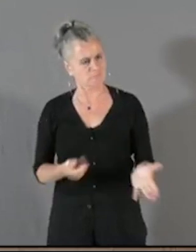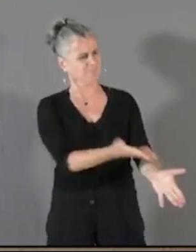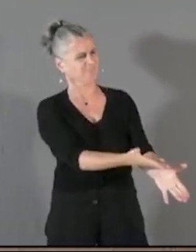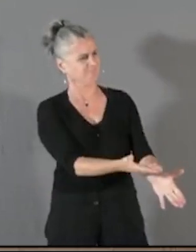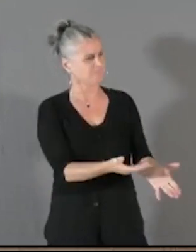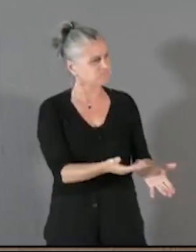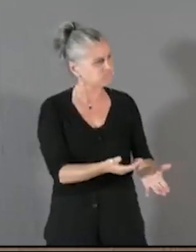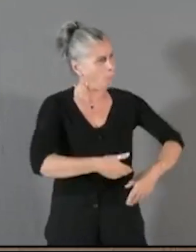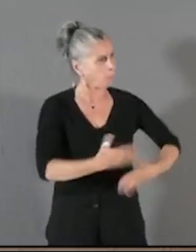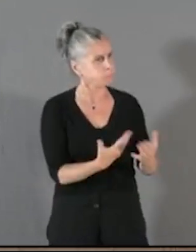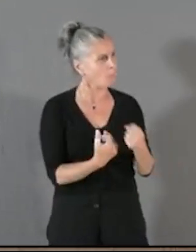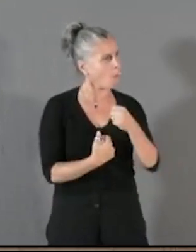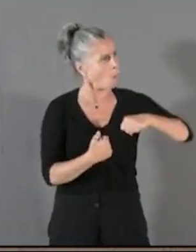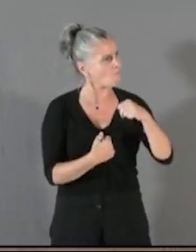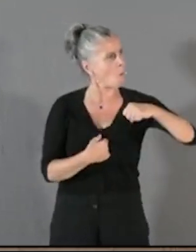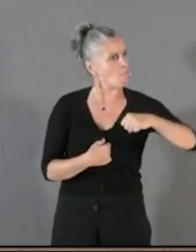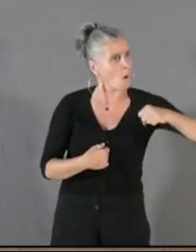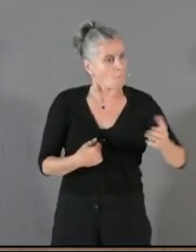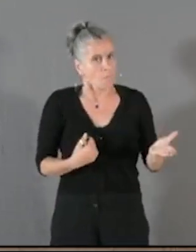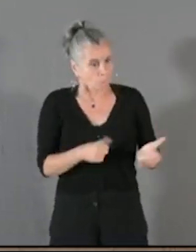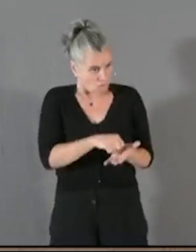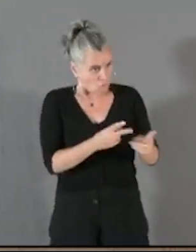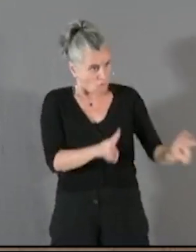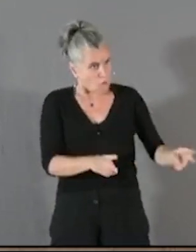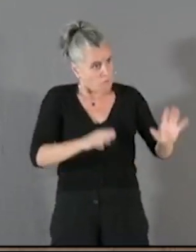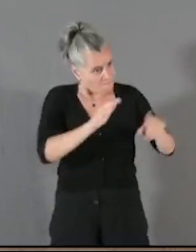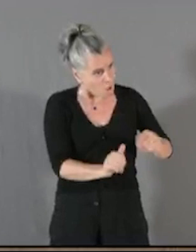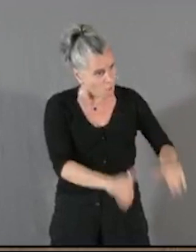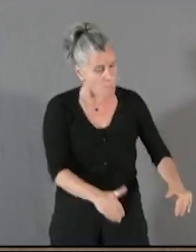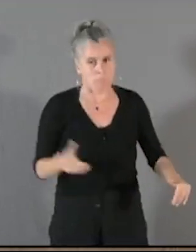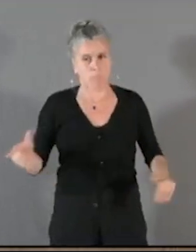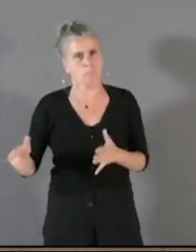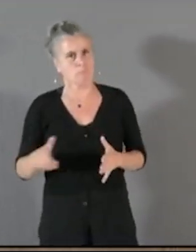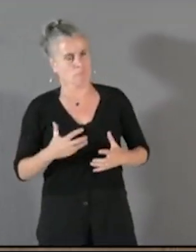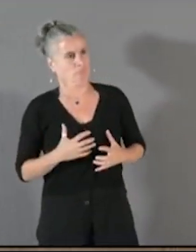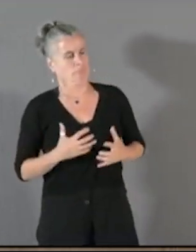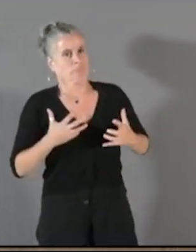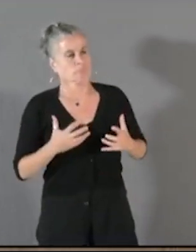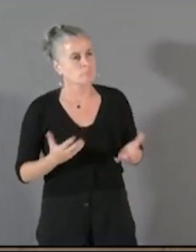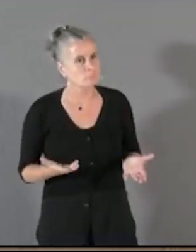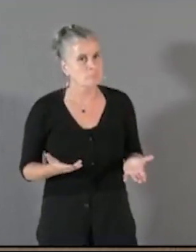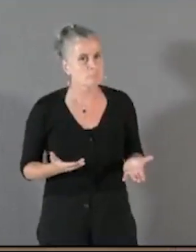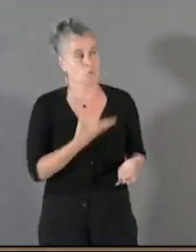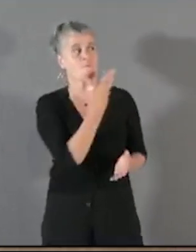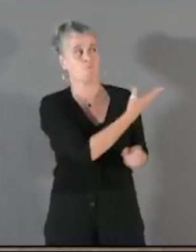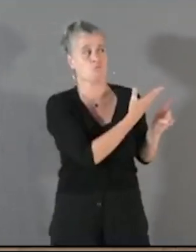qui, aujourd'hui, s'opère en plein centre-ville. Votre humanisme conduit